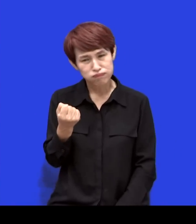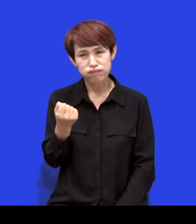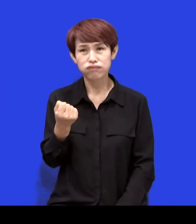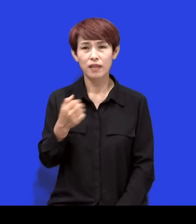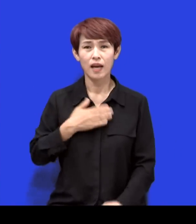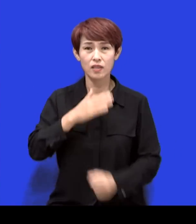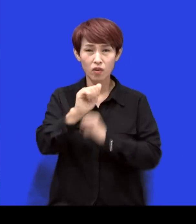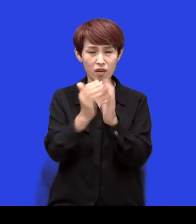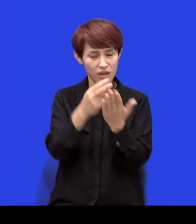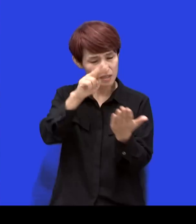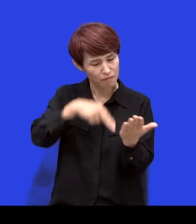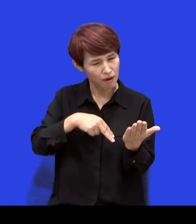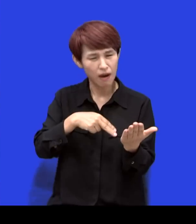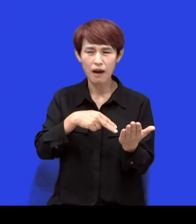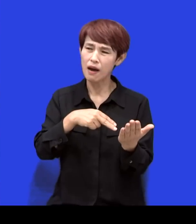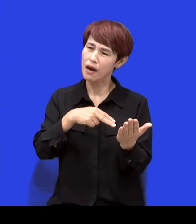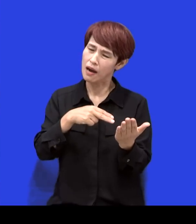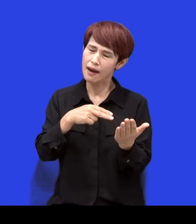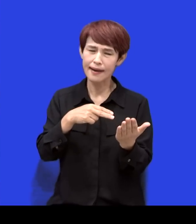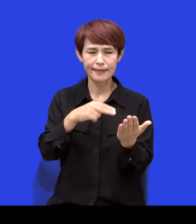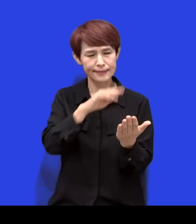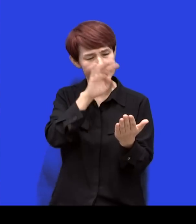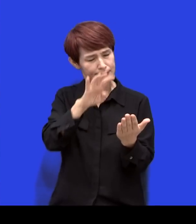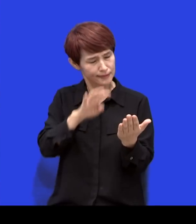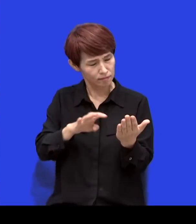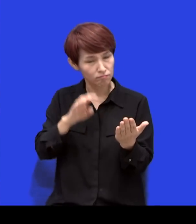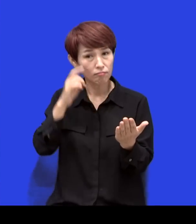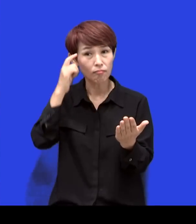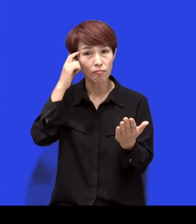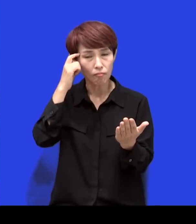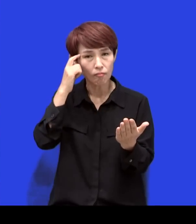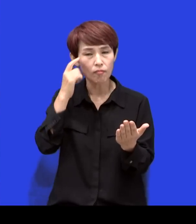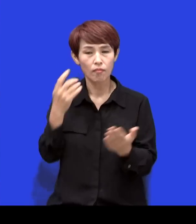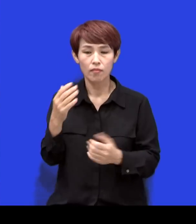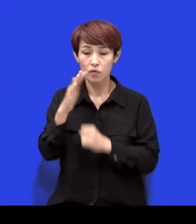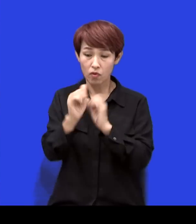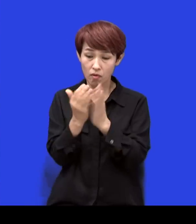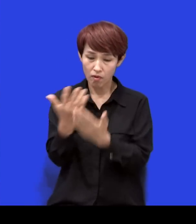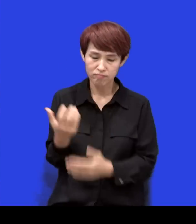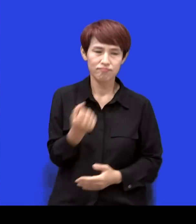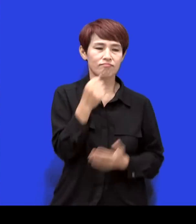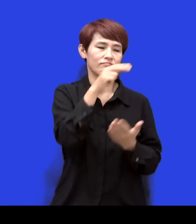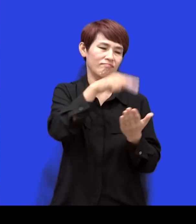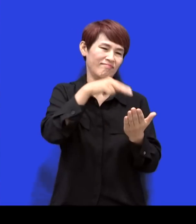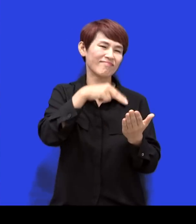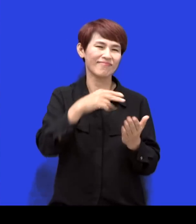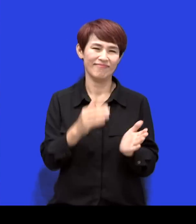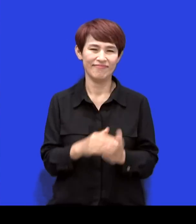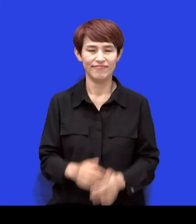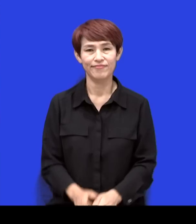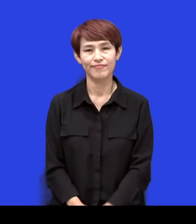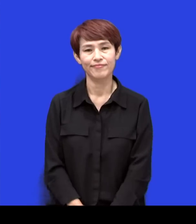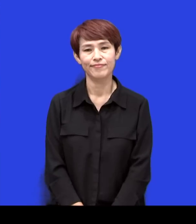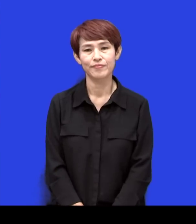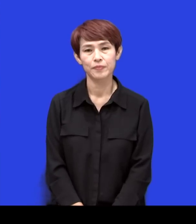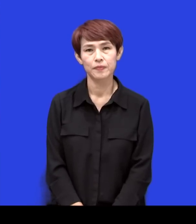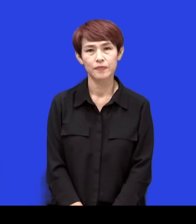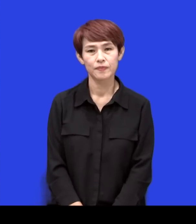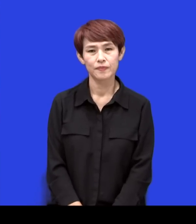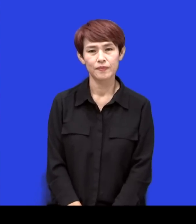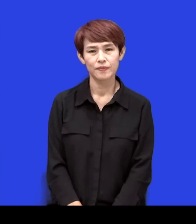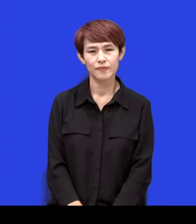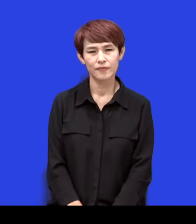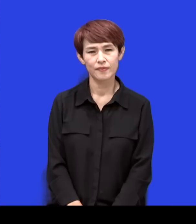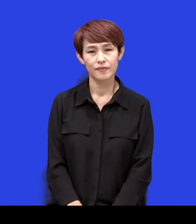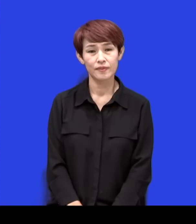가서 볼 것도 많고 성경을 과연 읽을까 했는데 가져가서 읽게 되더라고요. 아니 작가님 여기 보니까